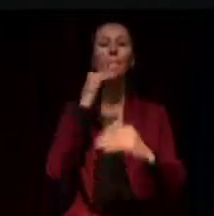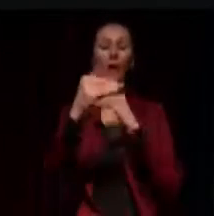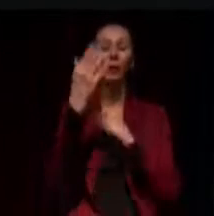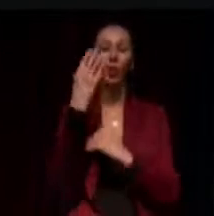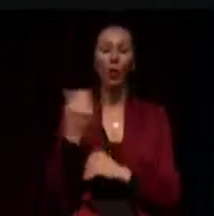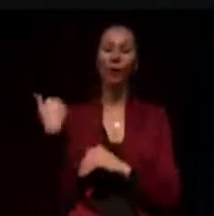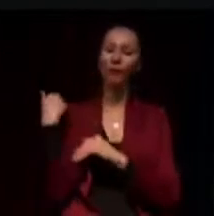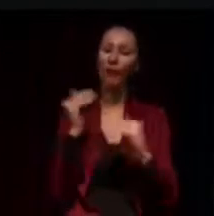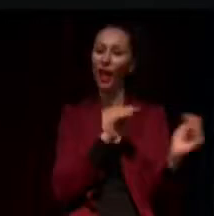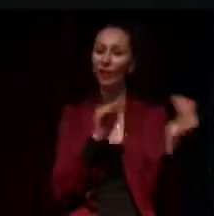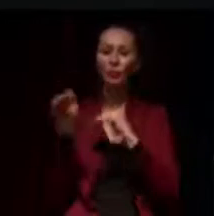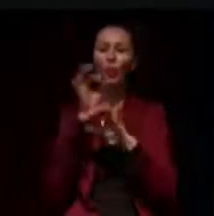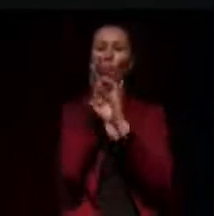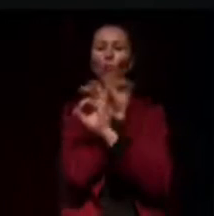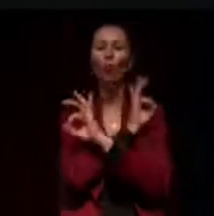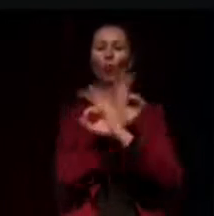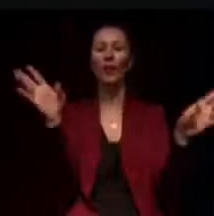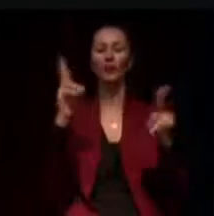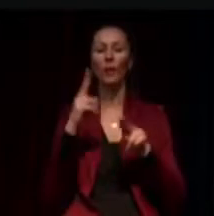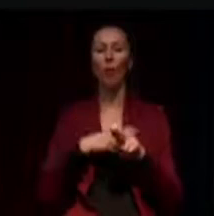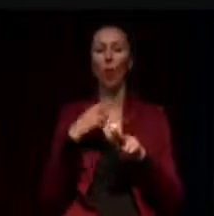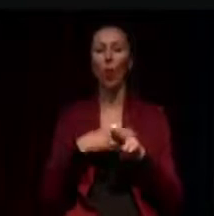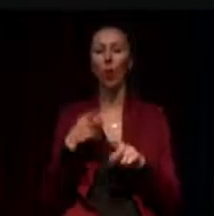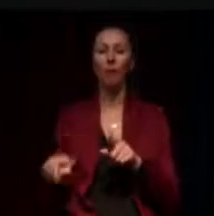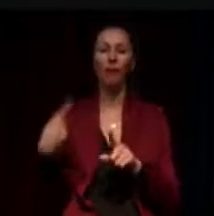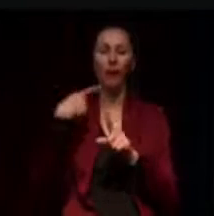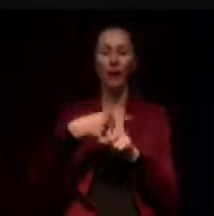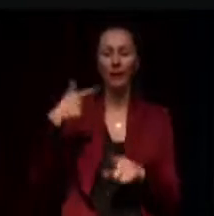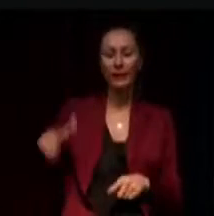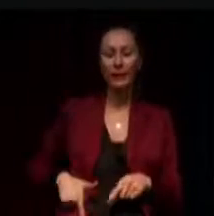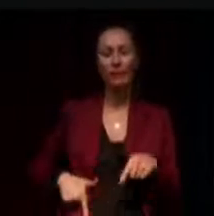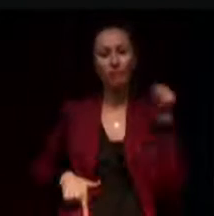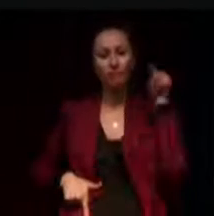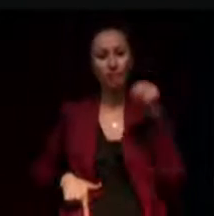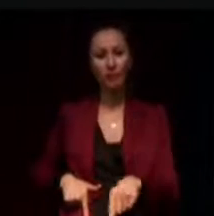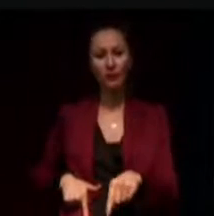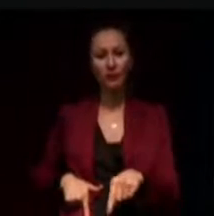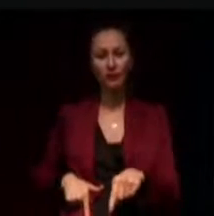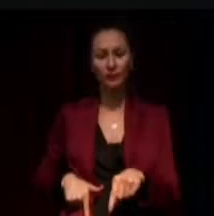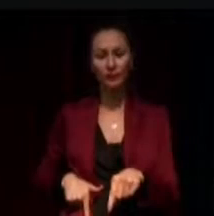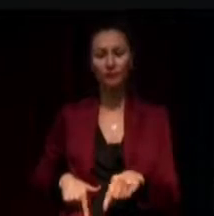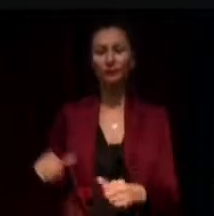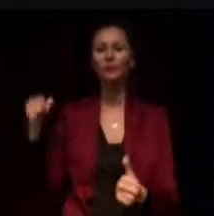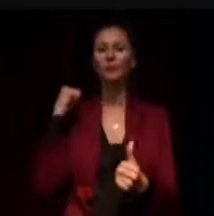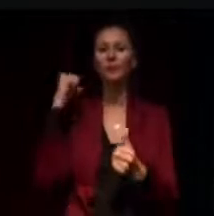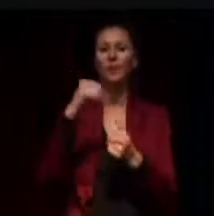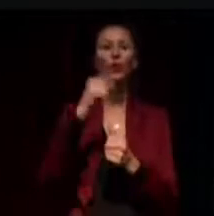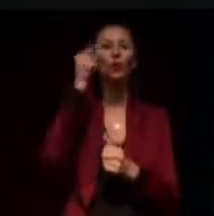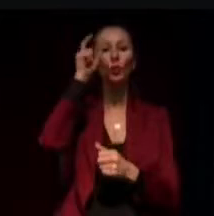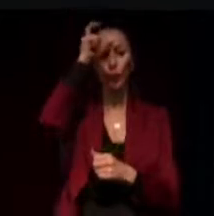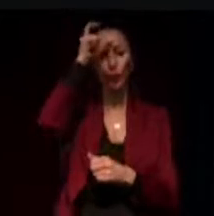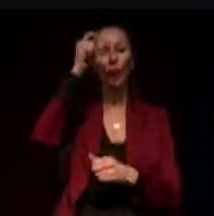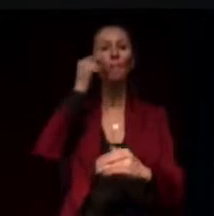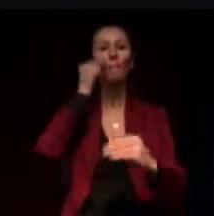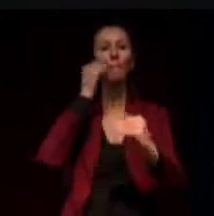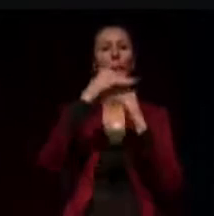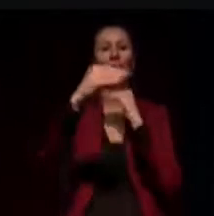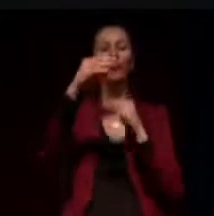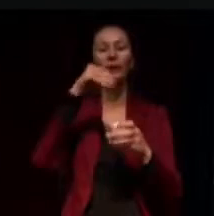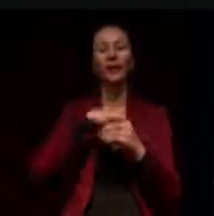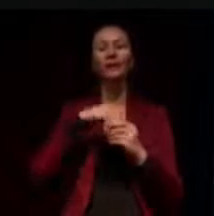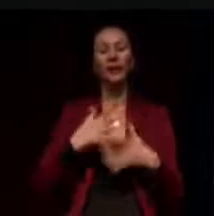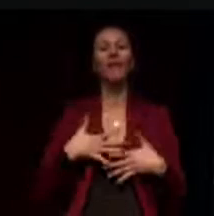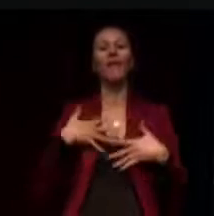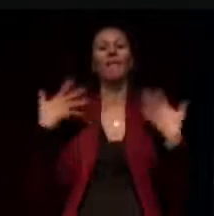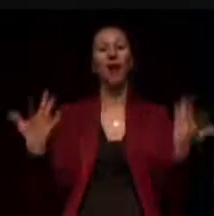olarak dayanışmanın muhteşem örnekleri de ekleniyor. İzmir depreminde yine Türk milletinin